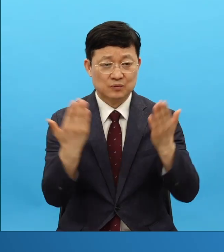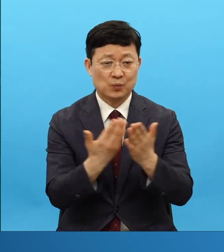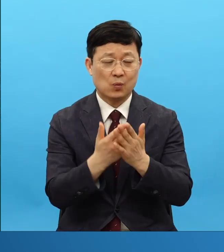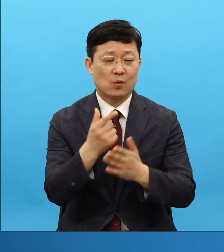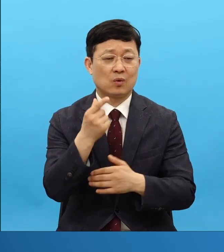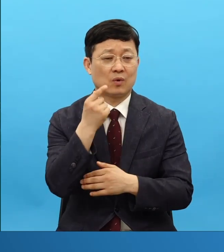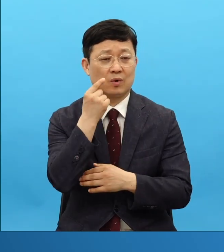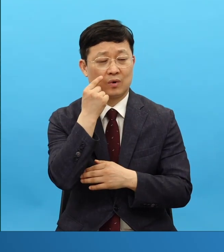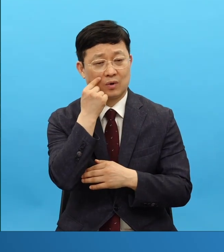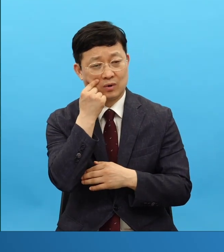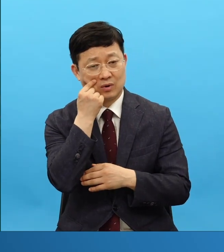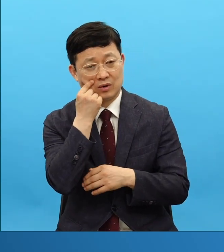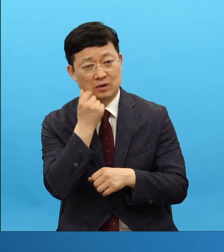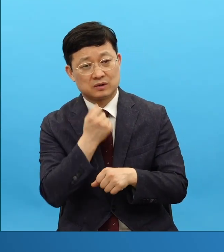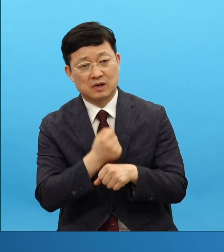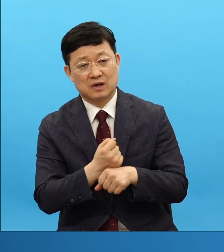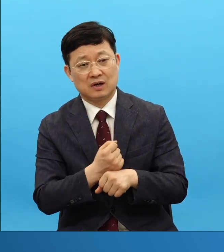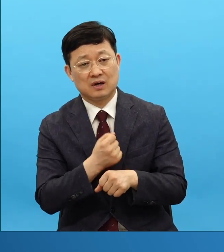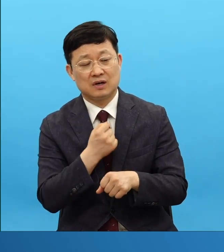증명하고